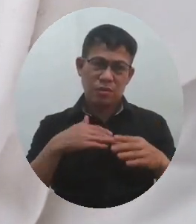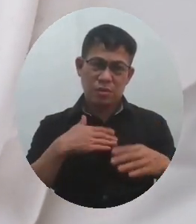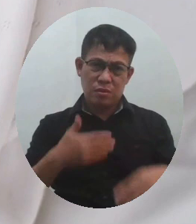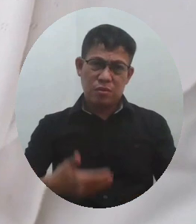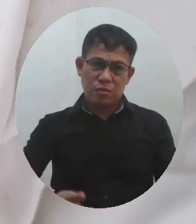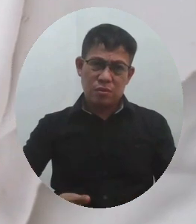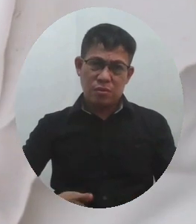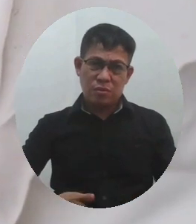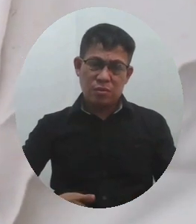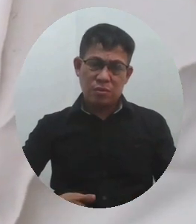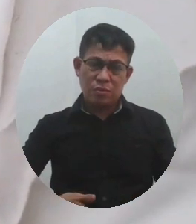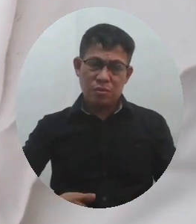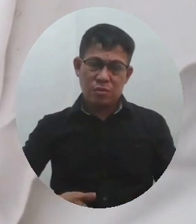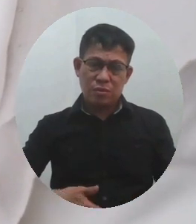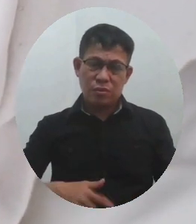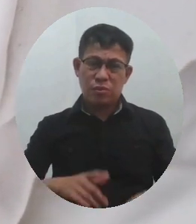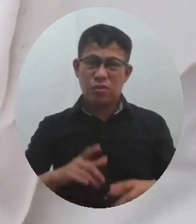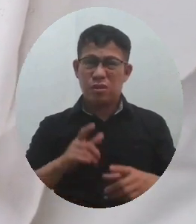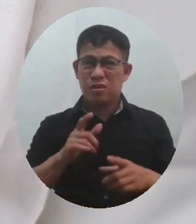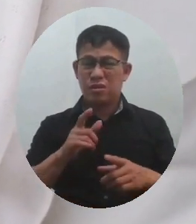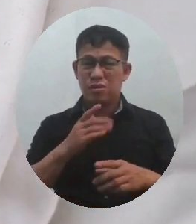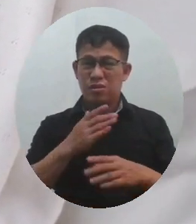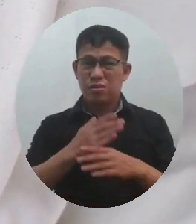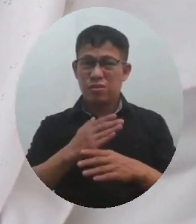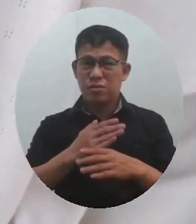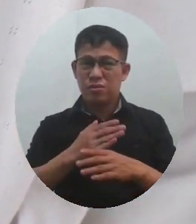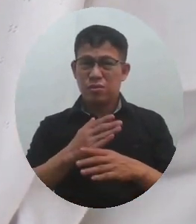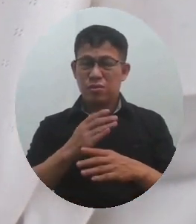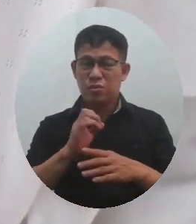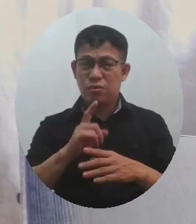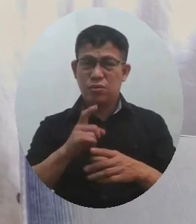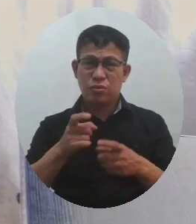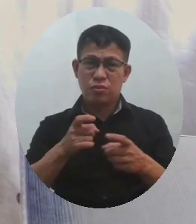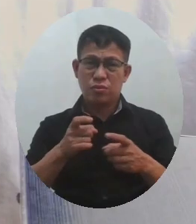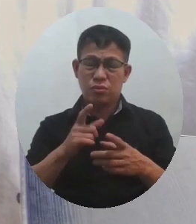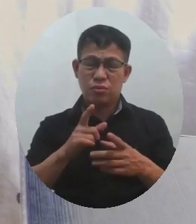ng nangyayari sa katawan sa development ay nagagambala.